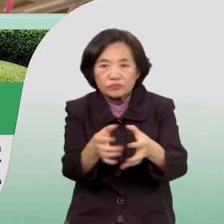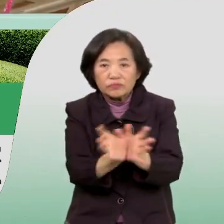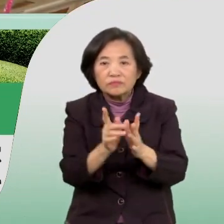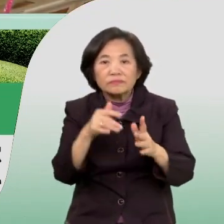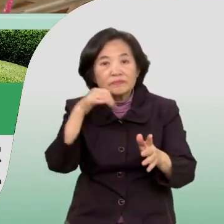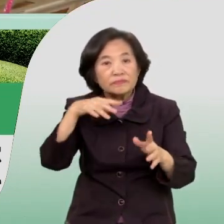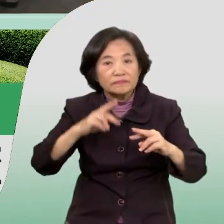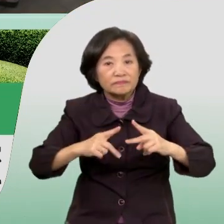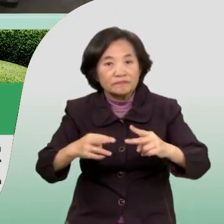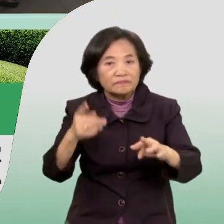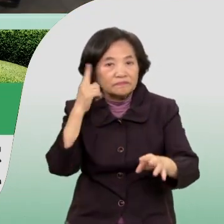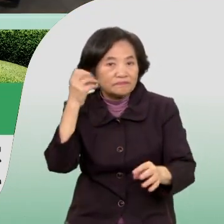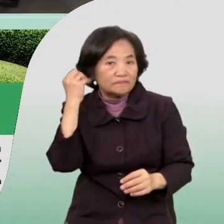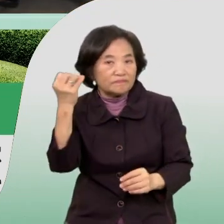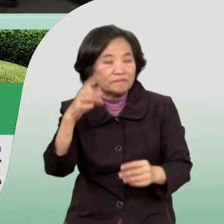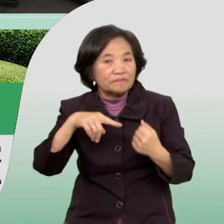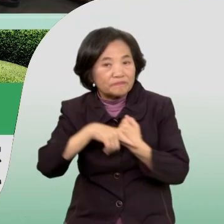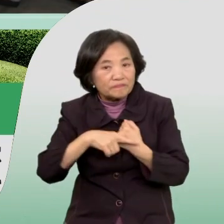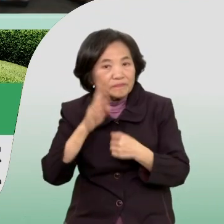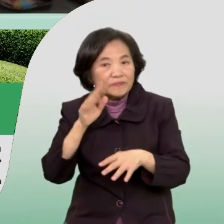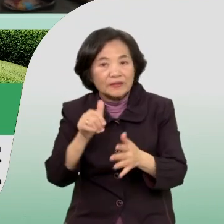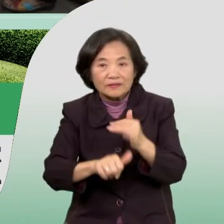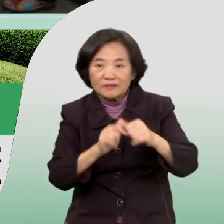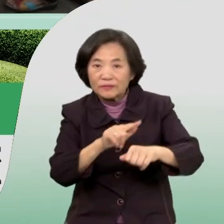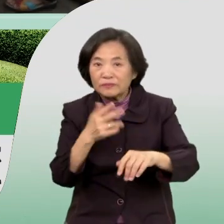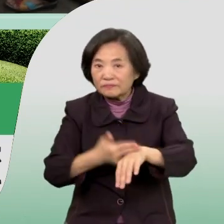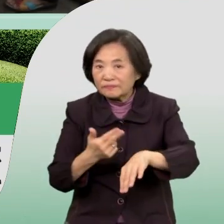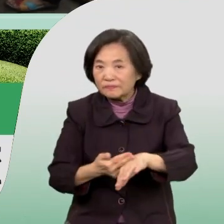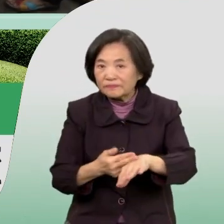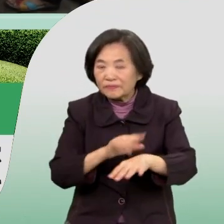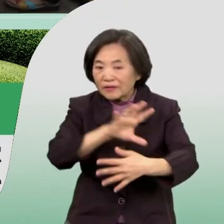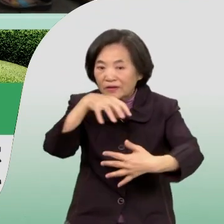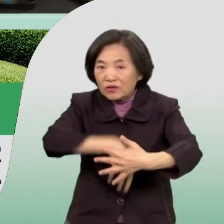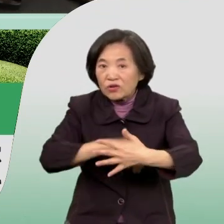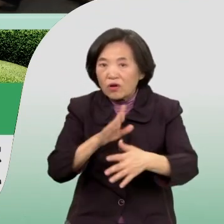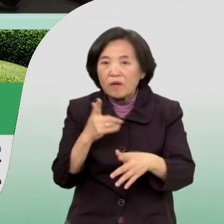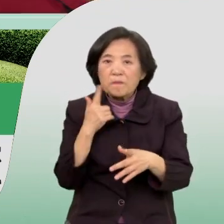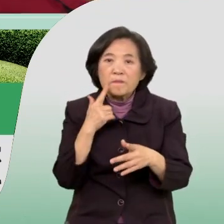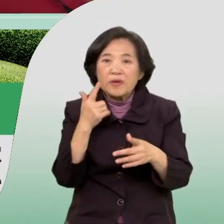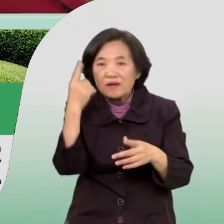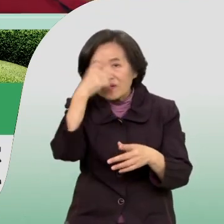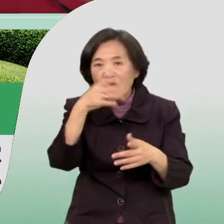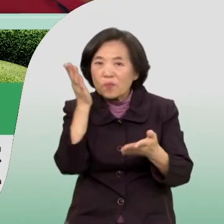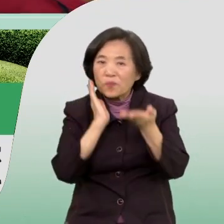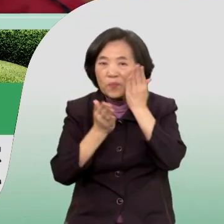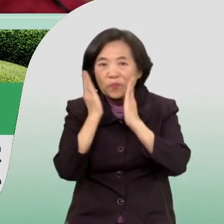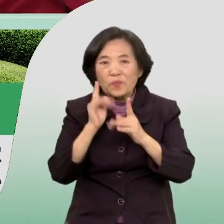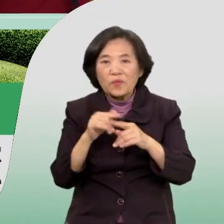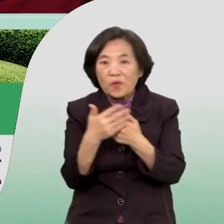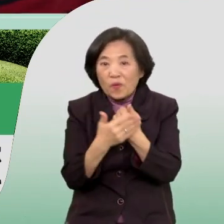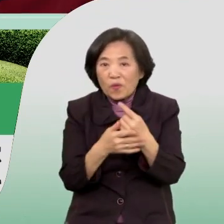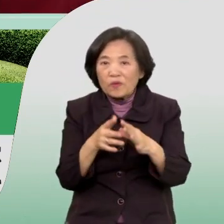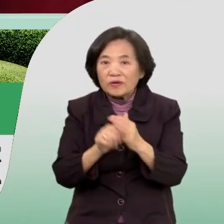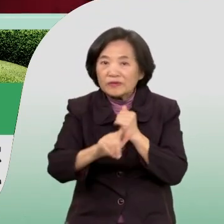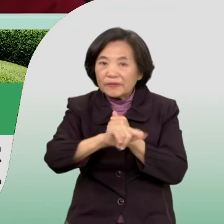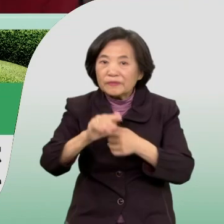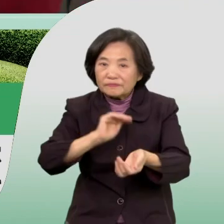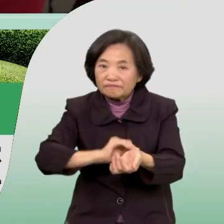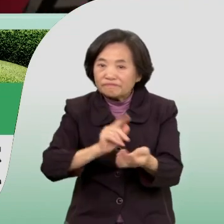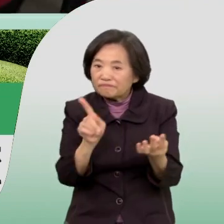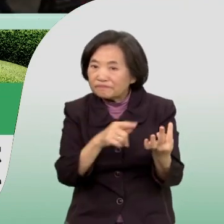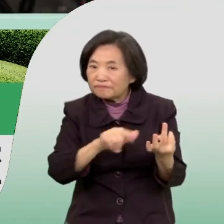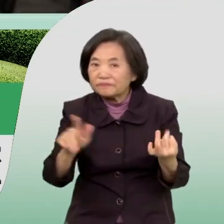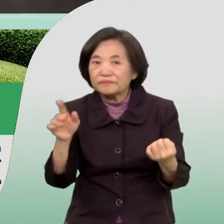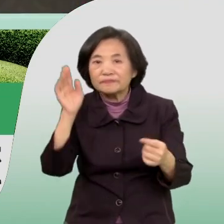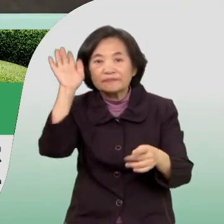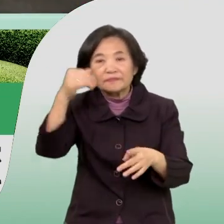良厂重新研发，做生活技术产业，从系每种保种品生活适合材料料到，